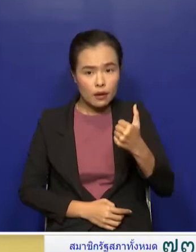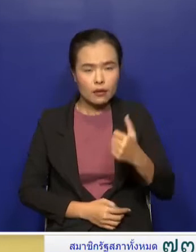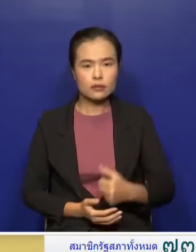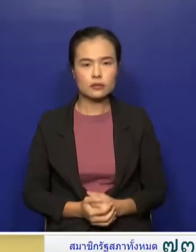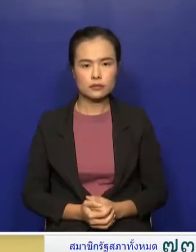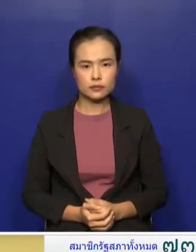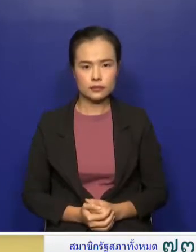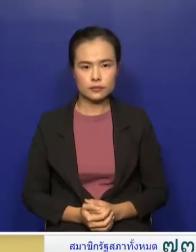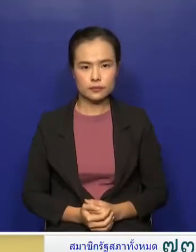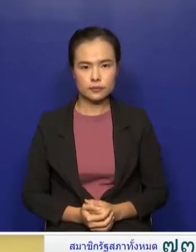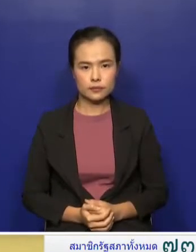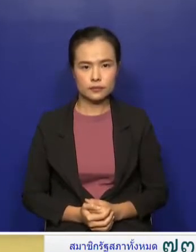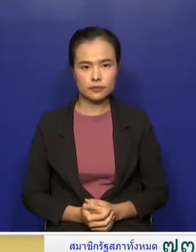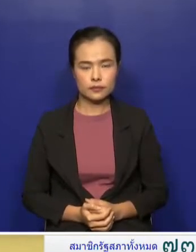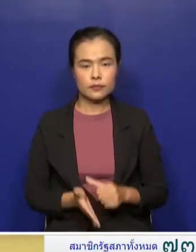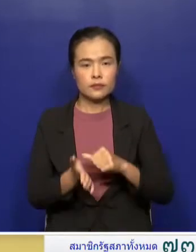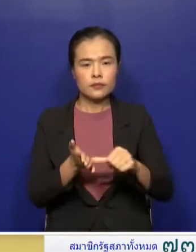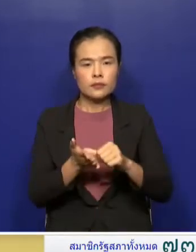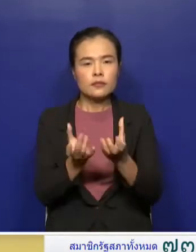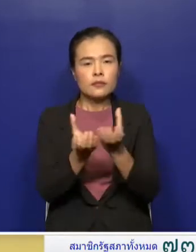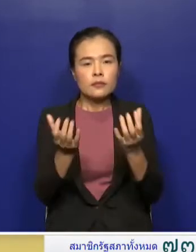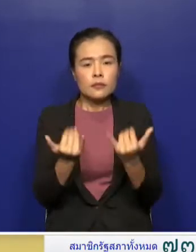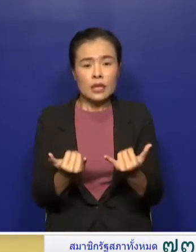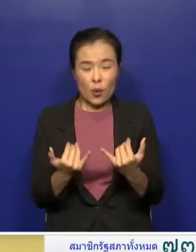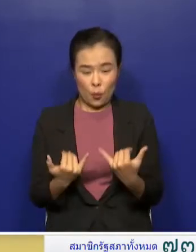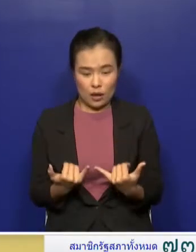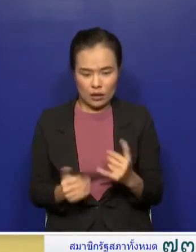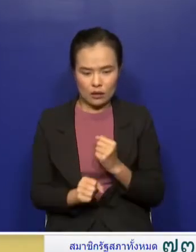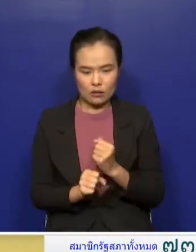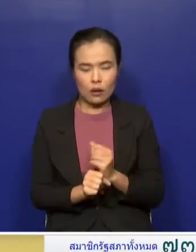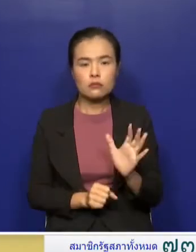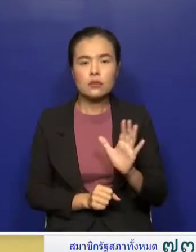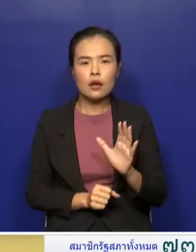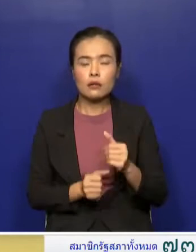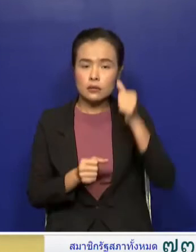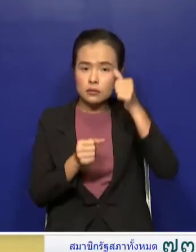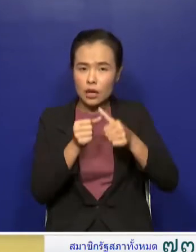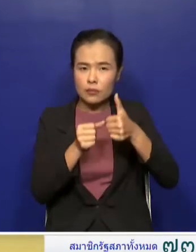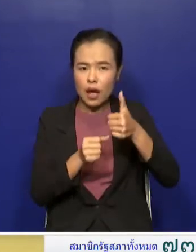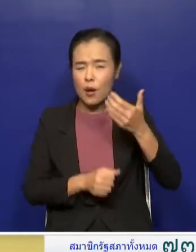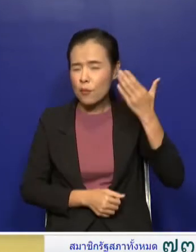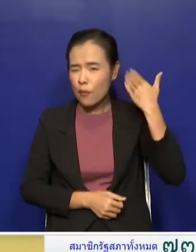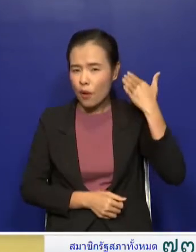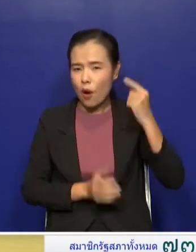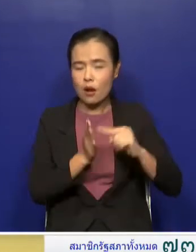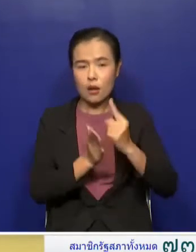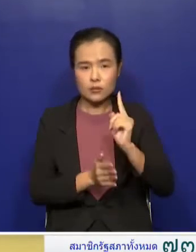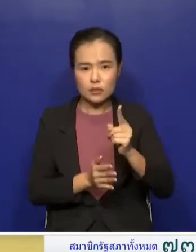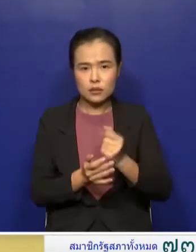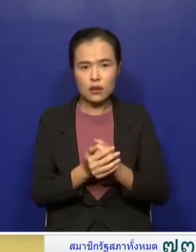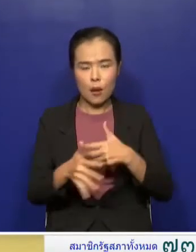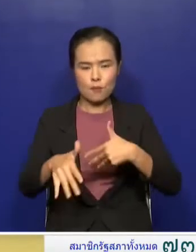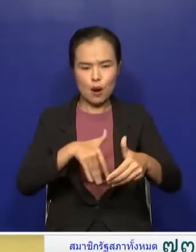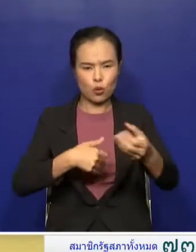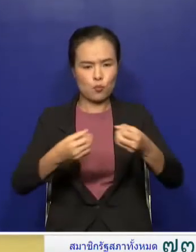กำลังครับการแก้ไขน้ำมนต์ครั้งนี้ไม่ได้เกิดพึ่งวันนี้นะเราจำได้เลยปฐมบทจริงๆเนี่ยเสียงเรียกร้องจาก